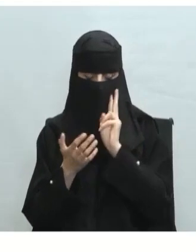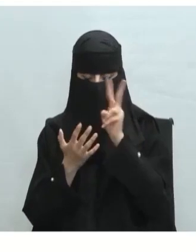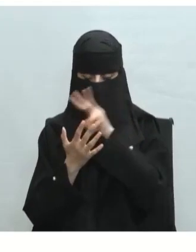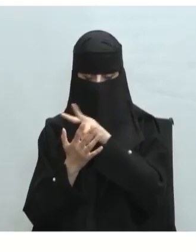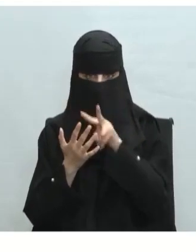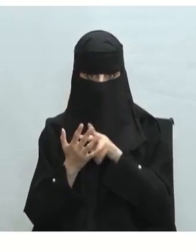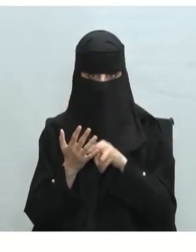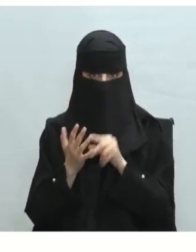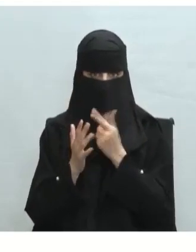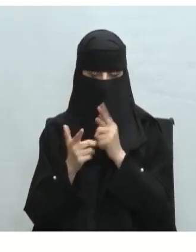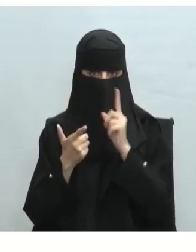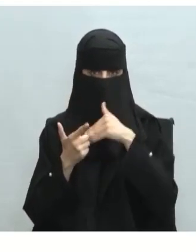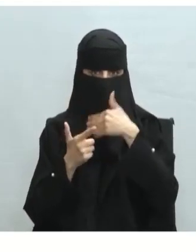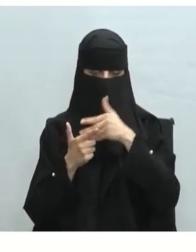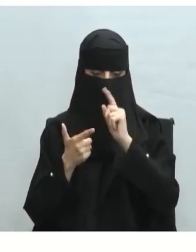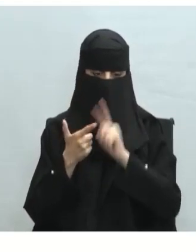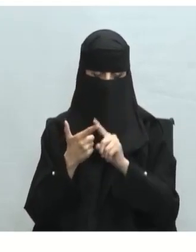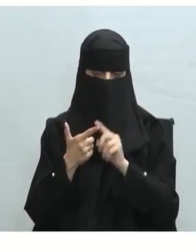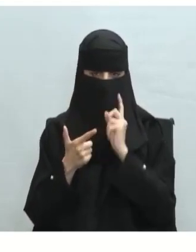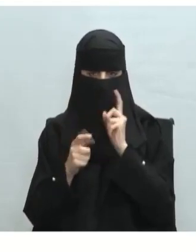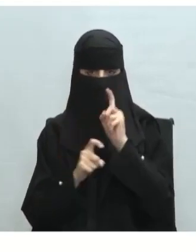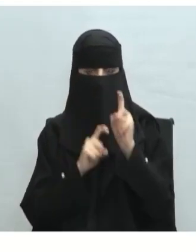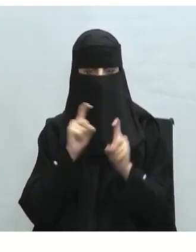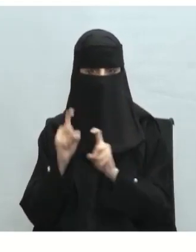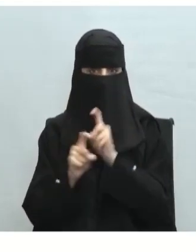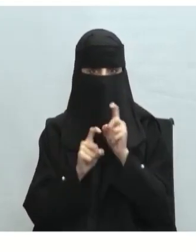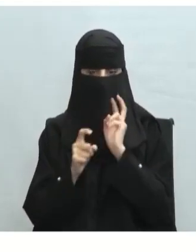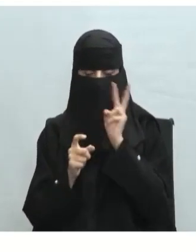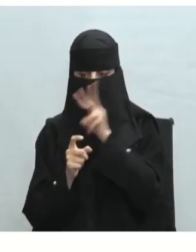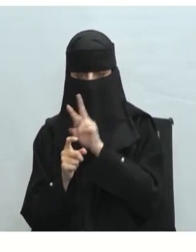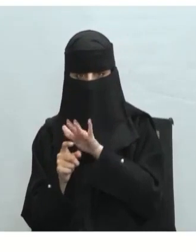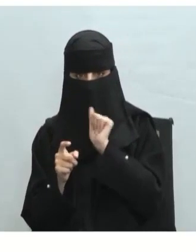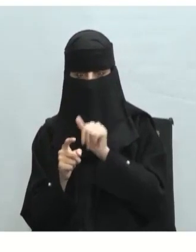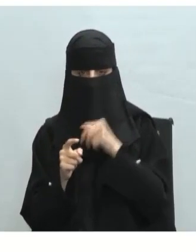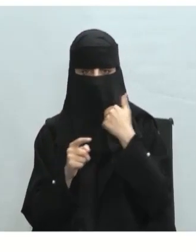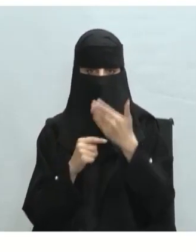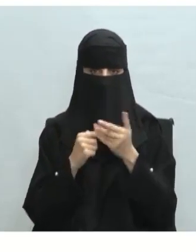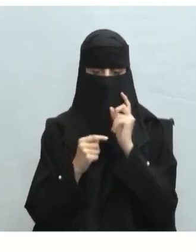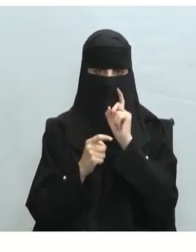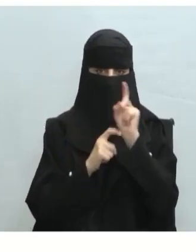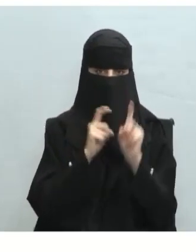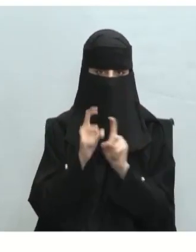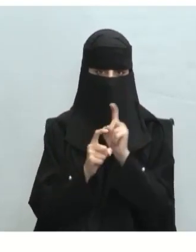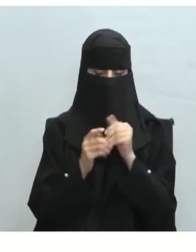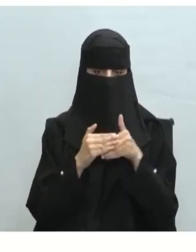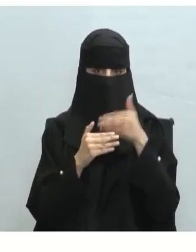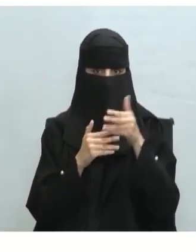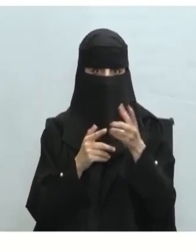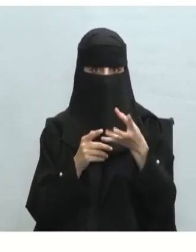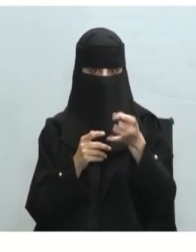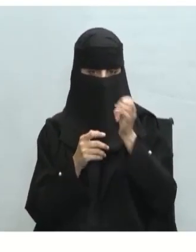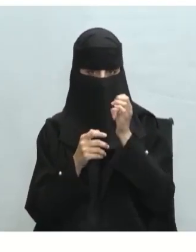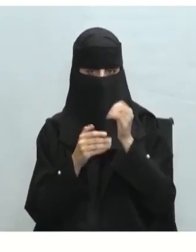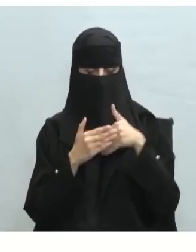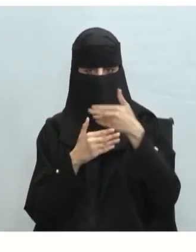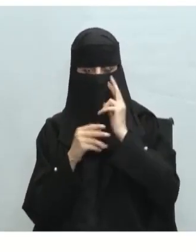خطوه الثانيه هي اسال استطلع ثم اسال بعد ذلك اقرا